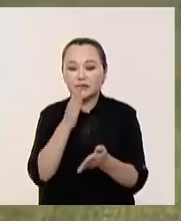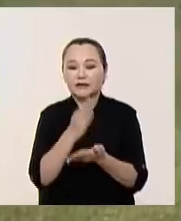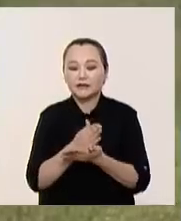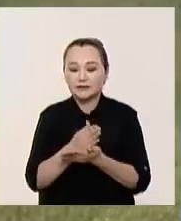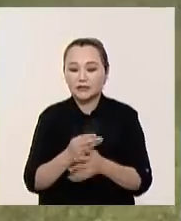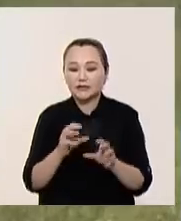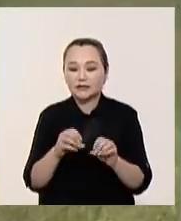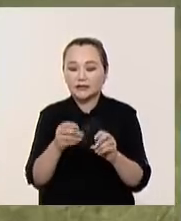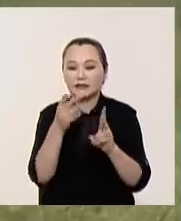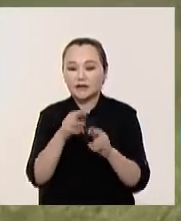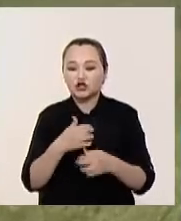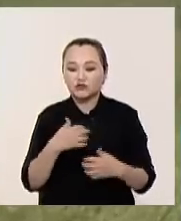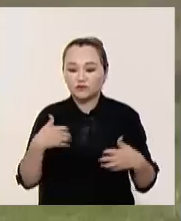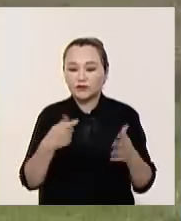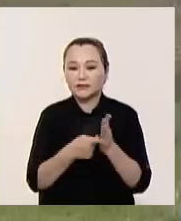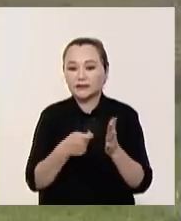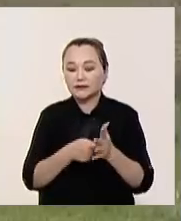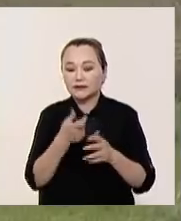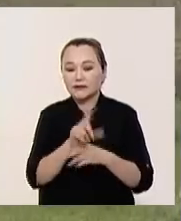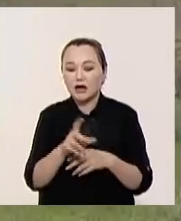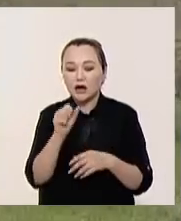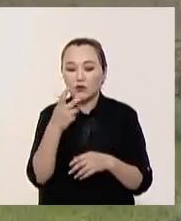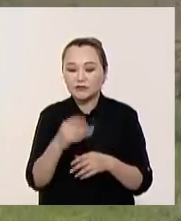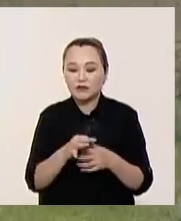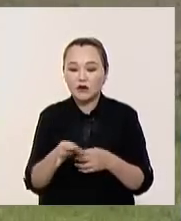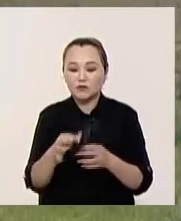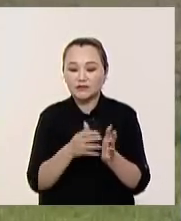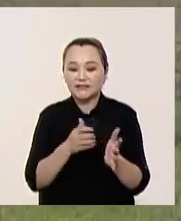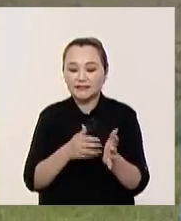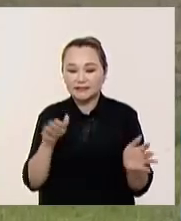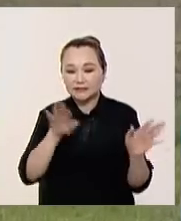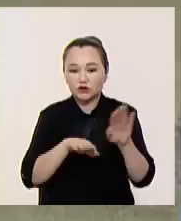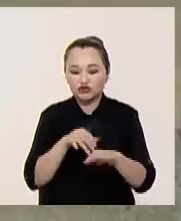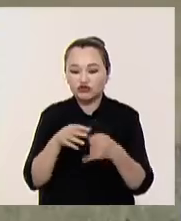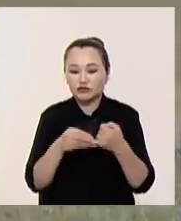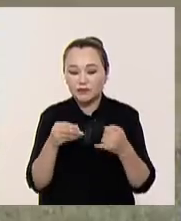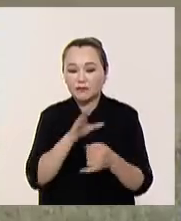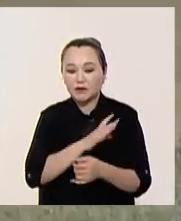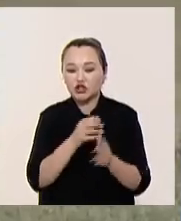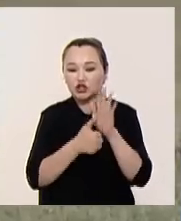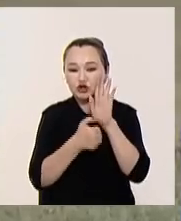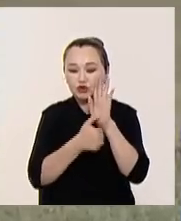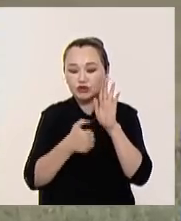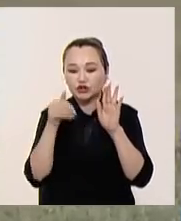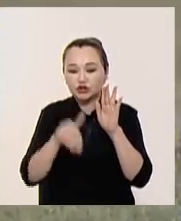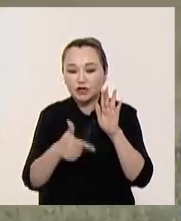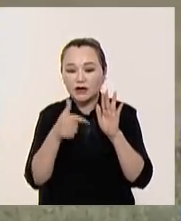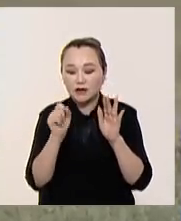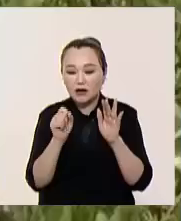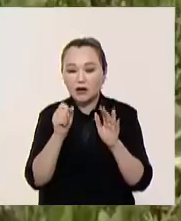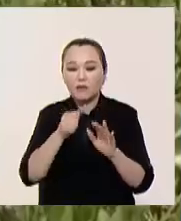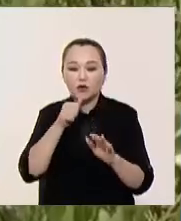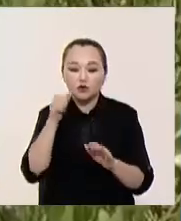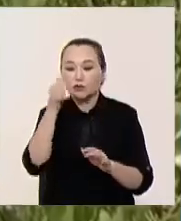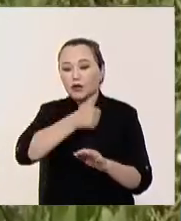данным специалистов, при перерасчете в Акмолинской области нехватка пастбищных земель составляла около 600 тысяч гектар. В прошлом